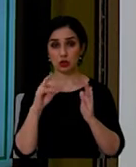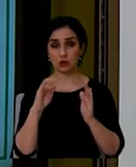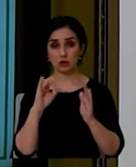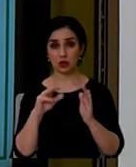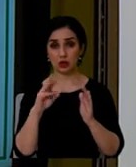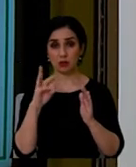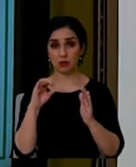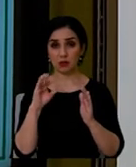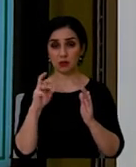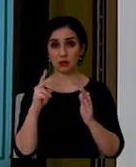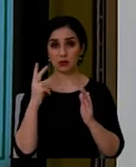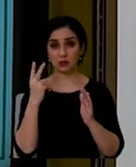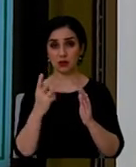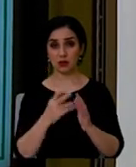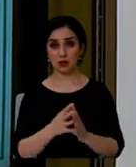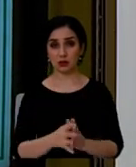2.